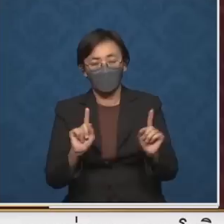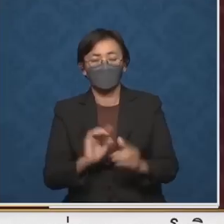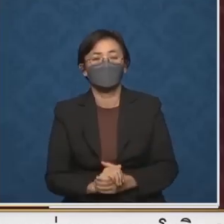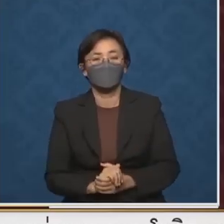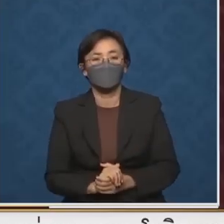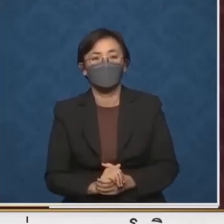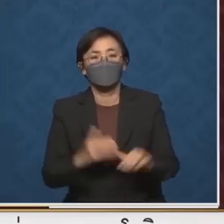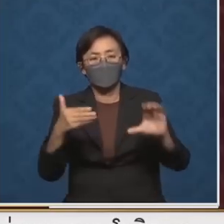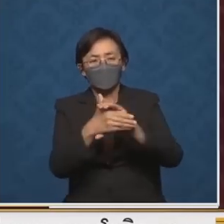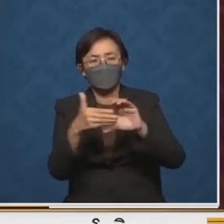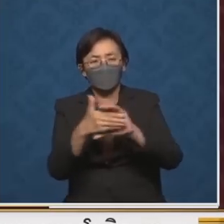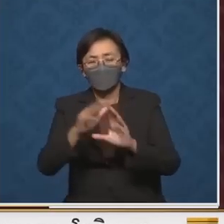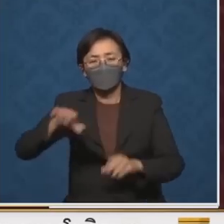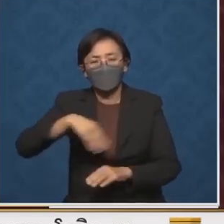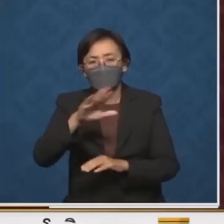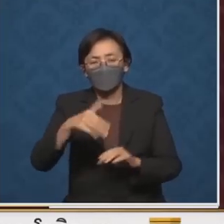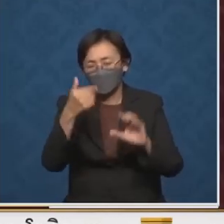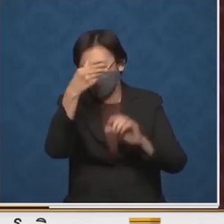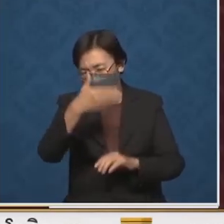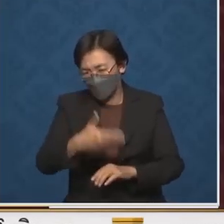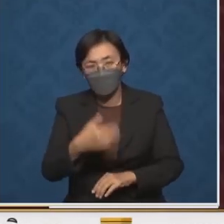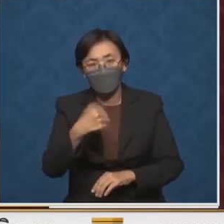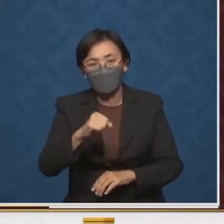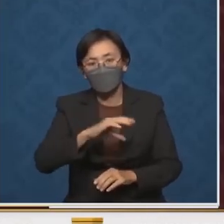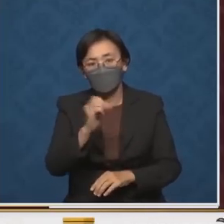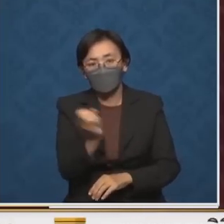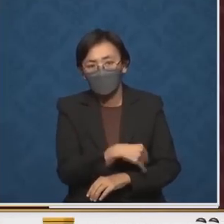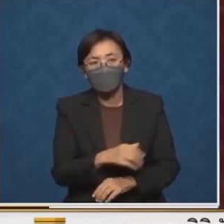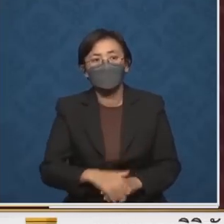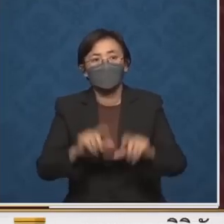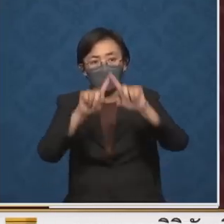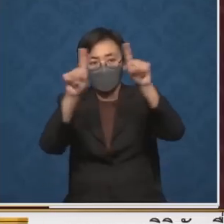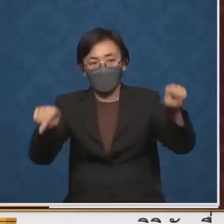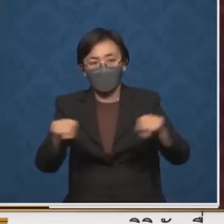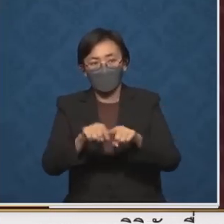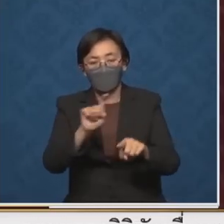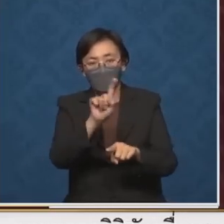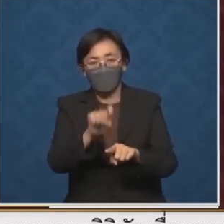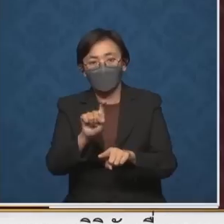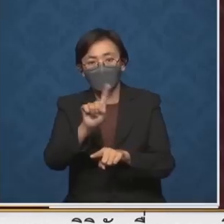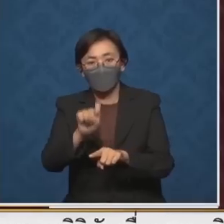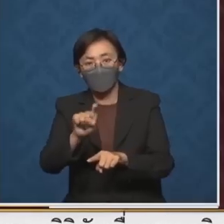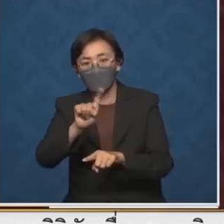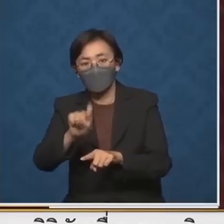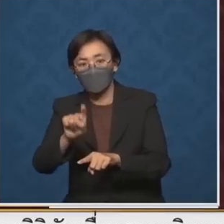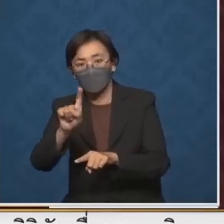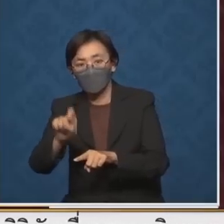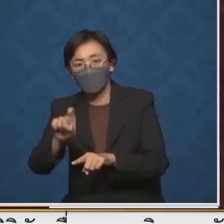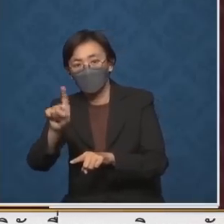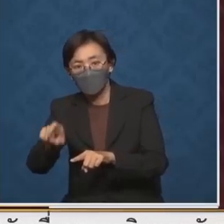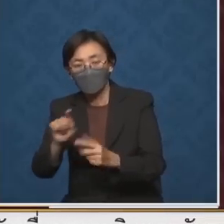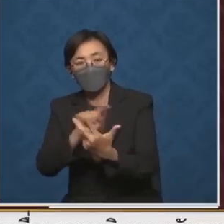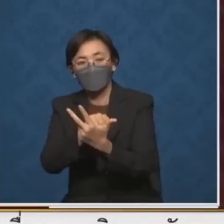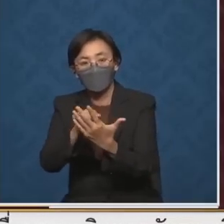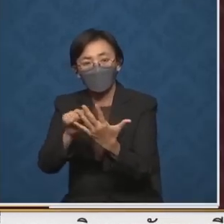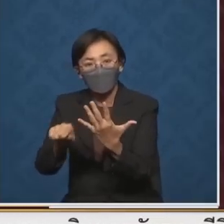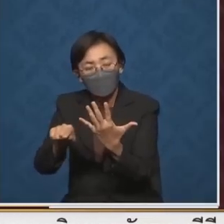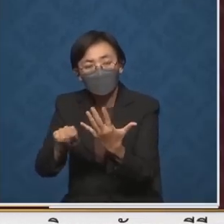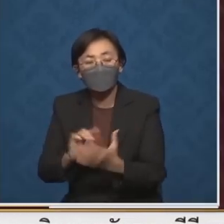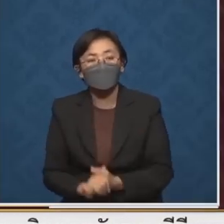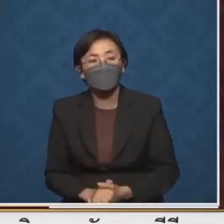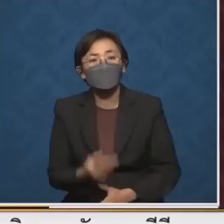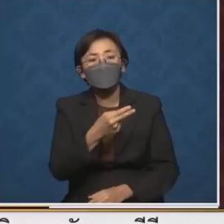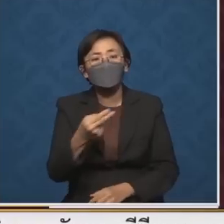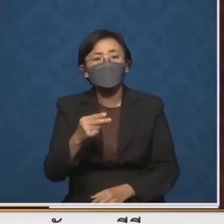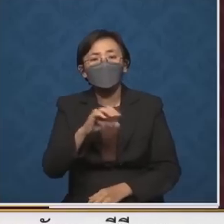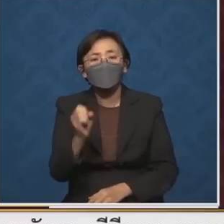เอาสไทPและ 10 กวาแ่น แล้วเขียนเคื่องหมายคำถาม 5 ตัว ถ้ารู้ไผมเอาไ่ออกไปขอโทษนะครับ